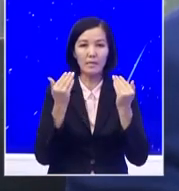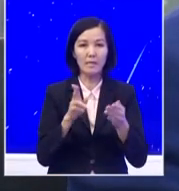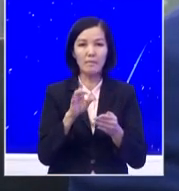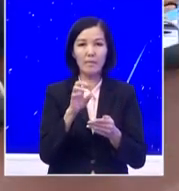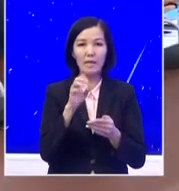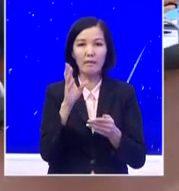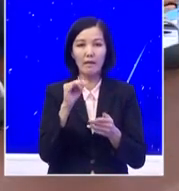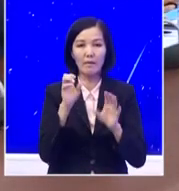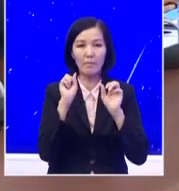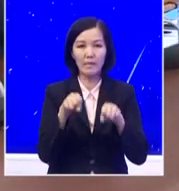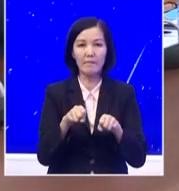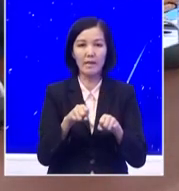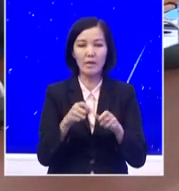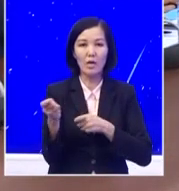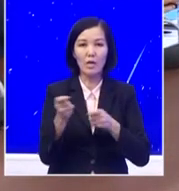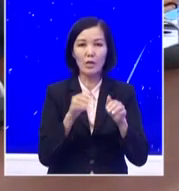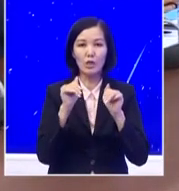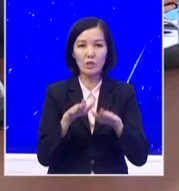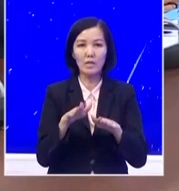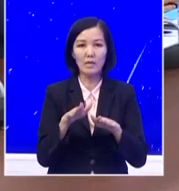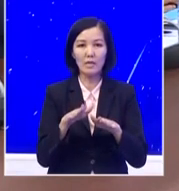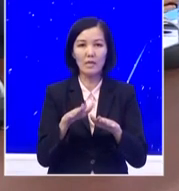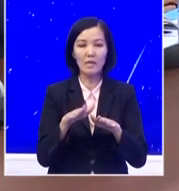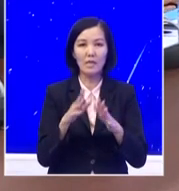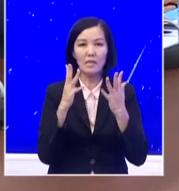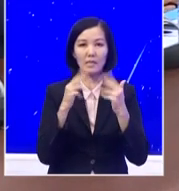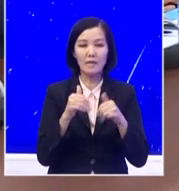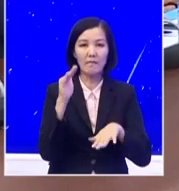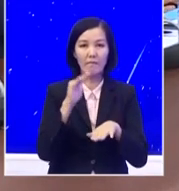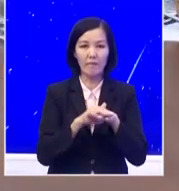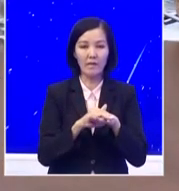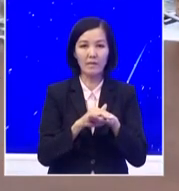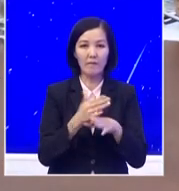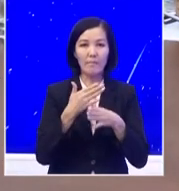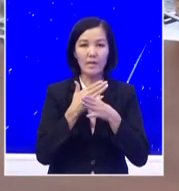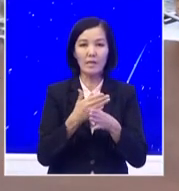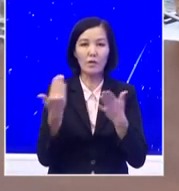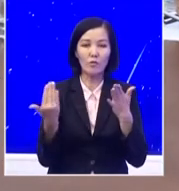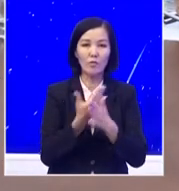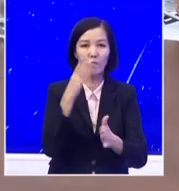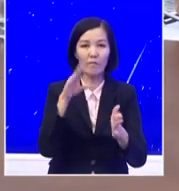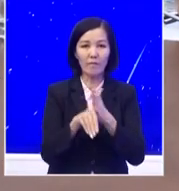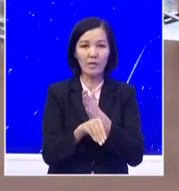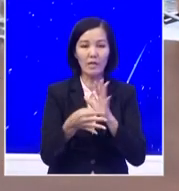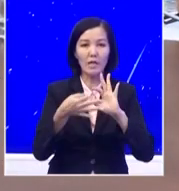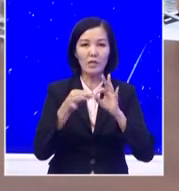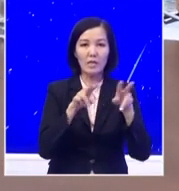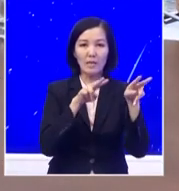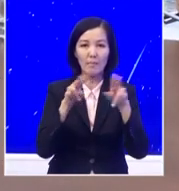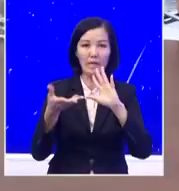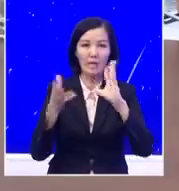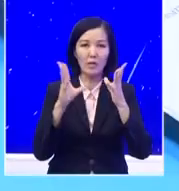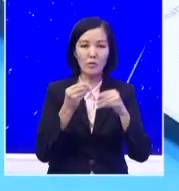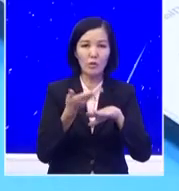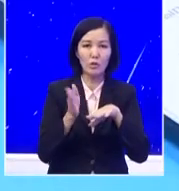Data позволяет принимать управленческие решения на основе цифр и фактов. Так, благодаря нововведению ведется тщательный мониторинг